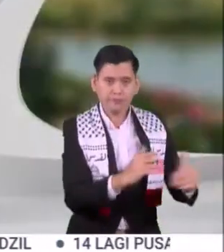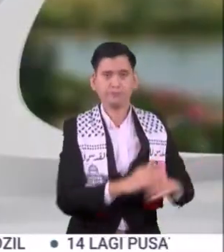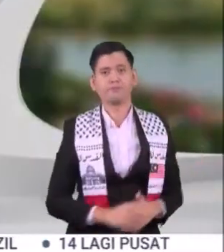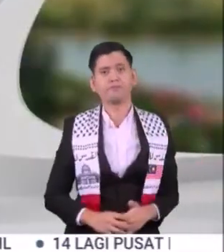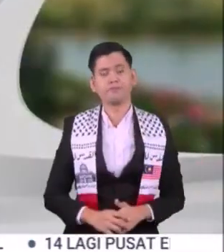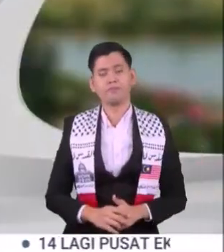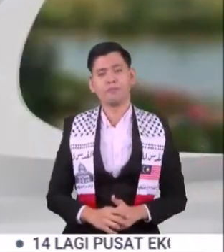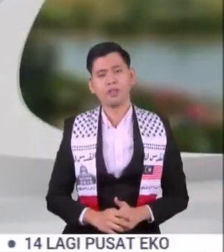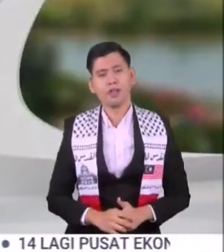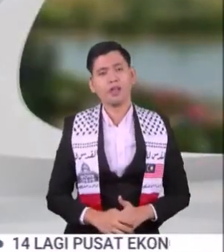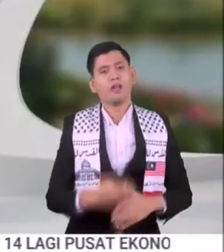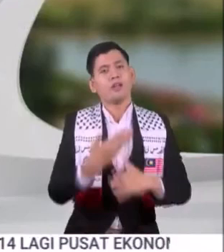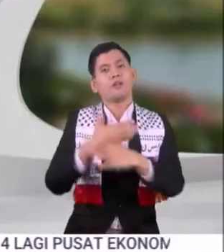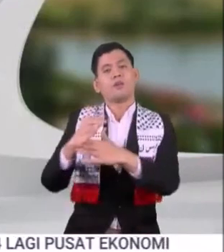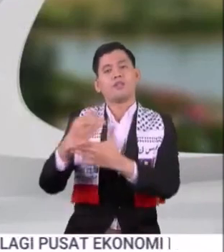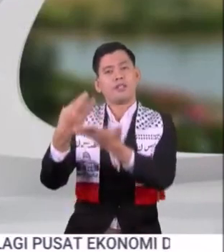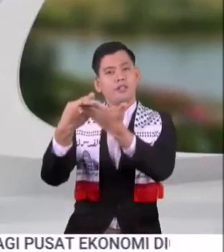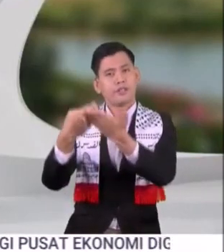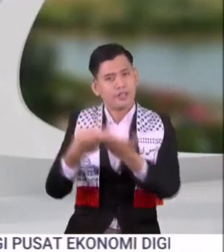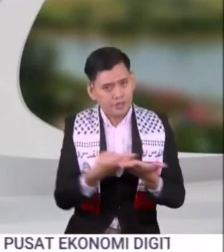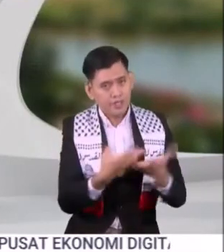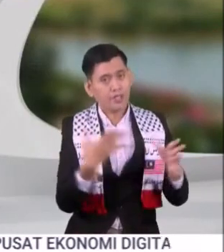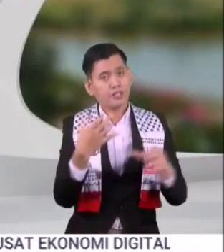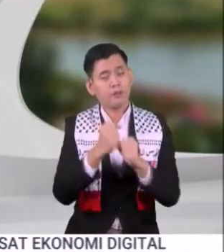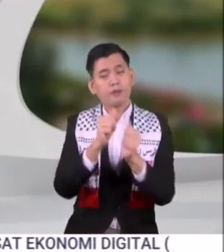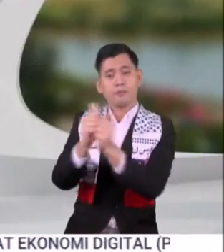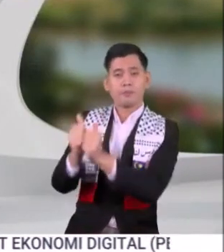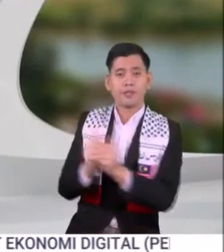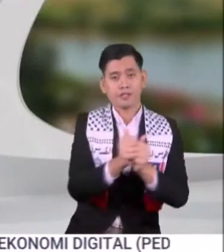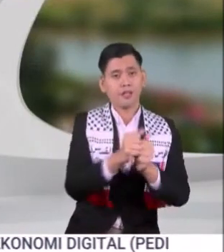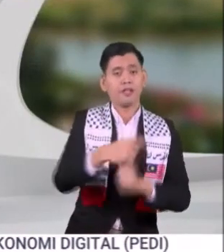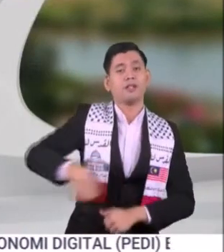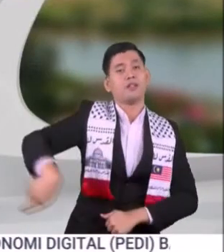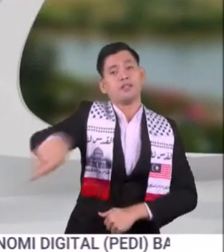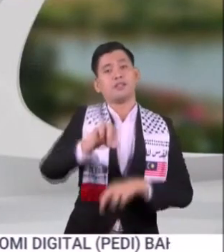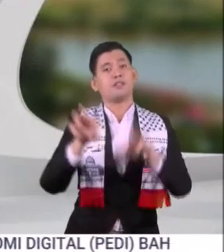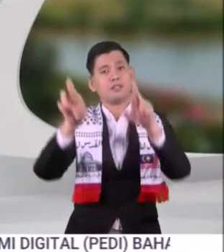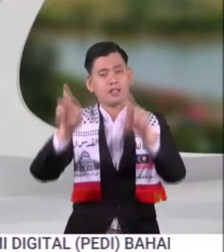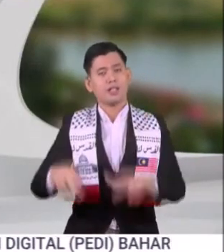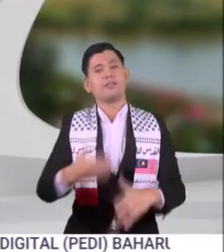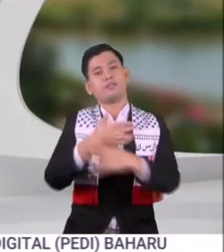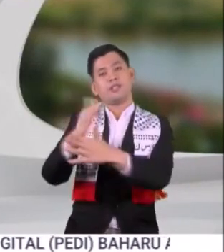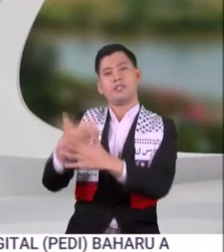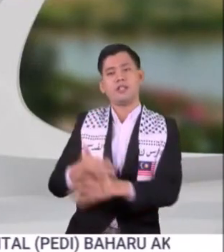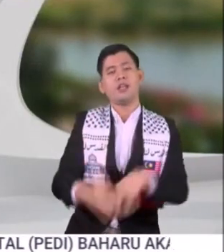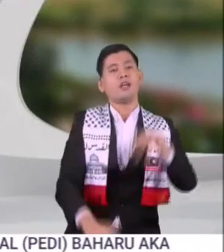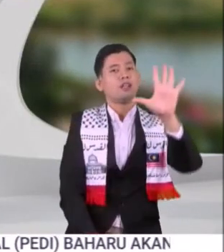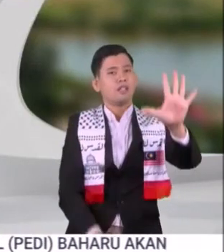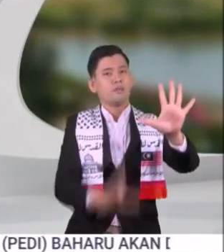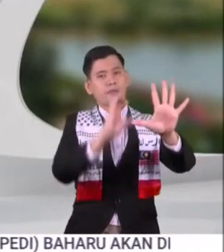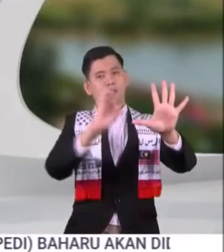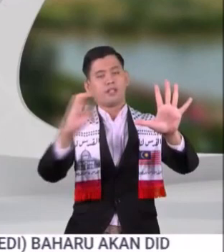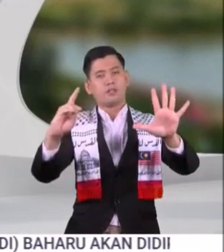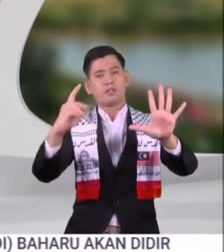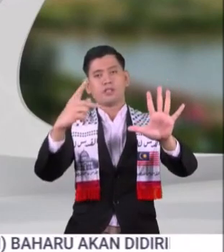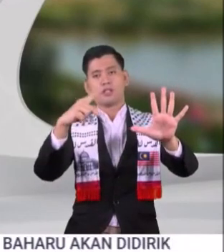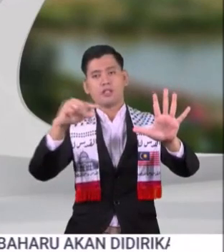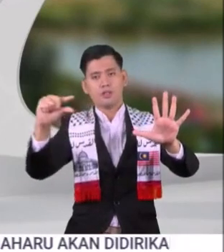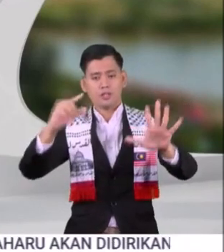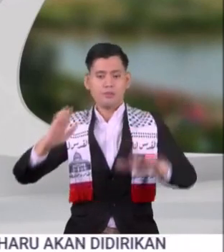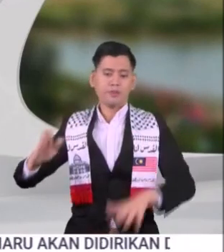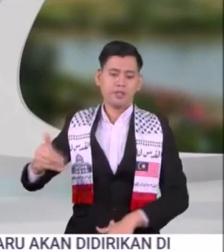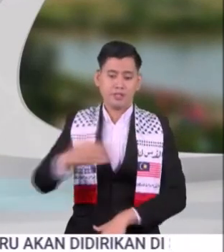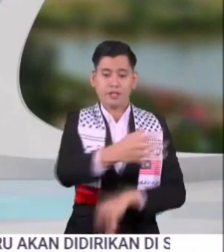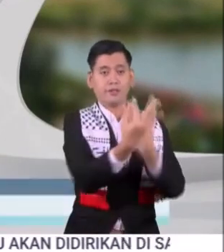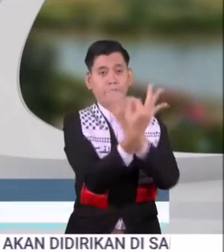Sekaranglah kongsi rezeki yang diperoleh bersama penduduk setempat dengan mengagihkan 500 kg ikan secara Percuma